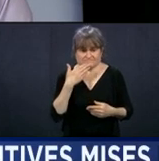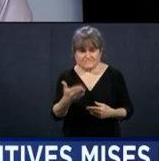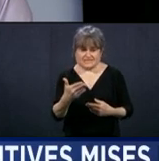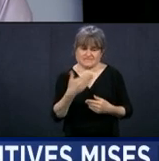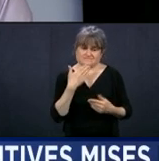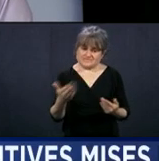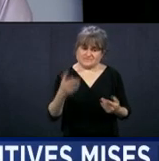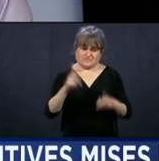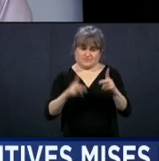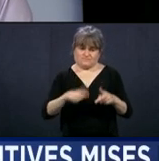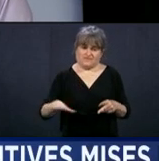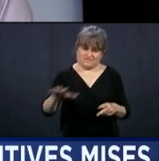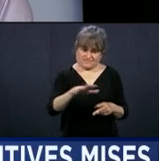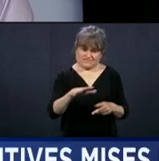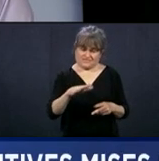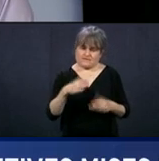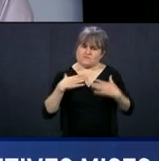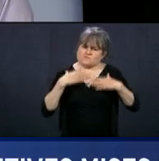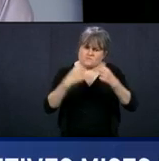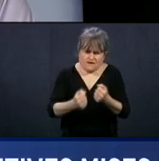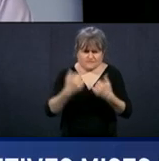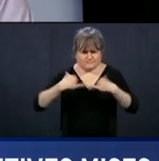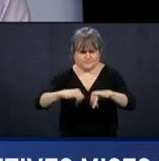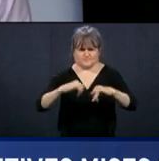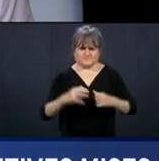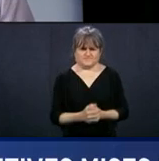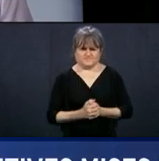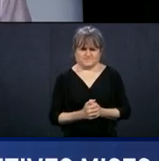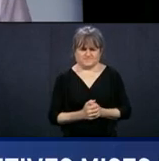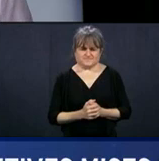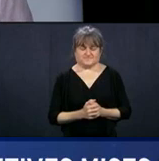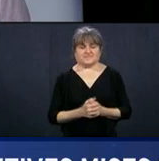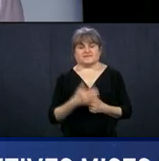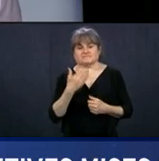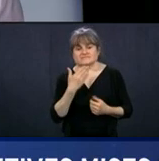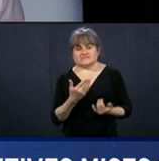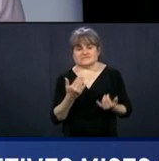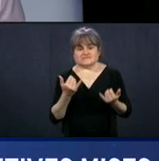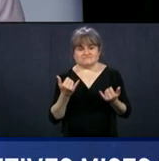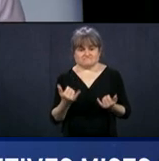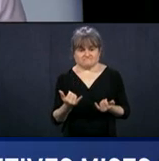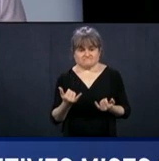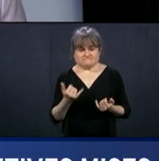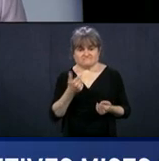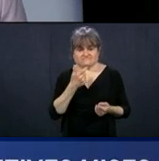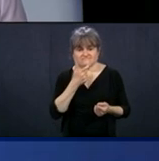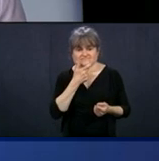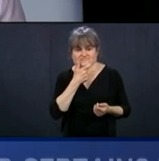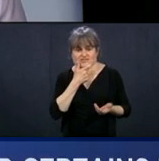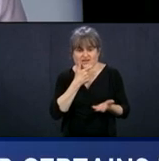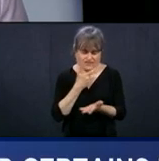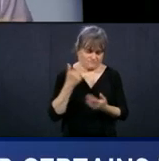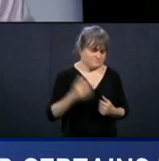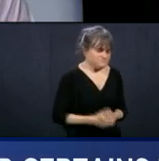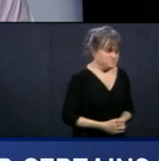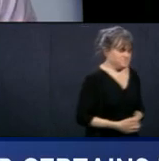monde et bon courage pour la suite. Souhaitez-vous poursuivre avec quelques mots en anglais?